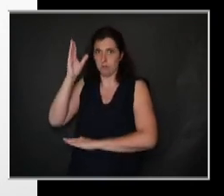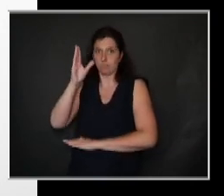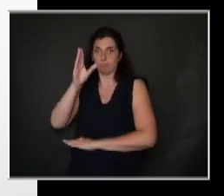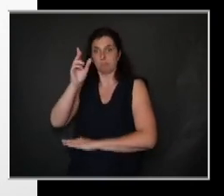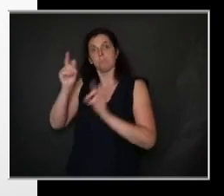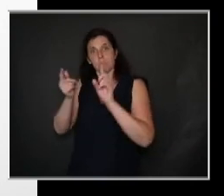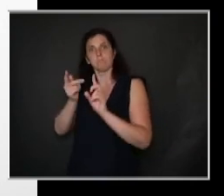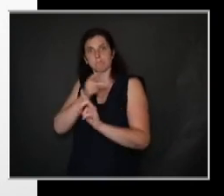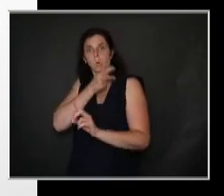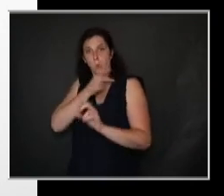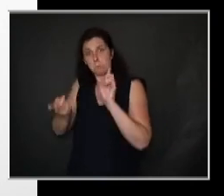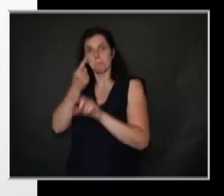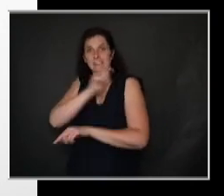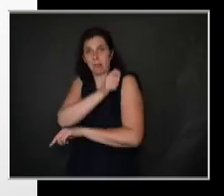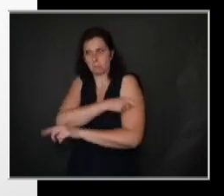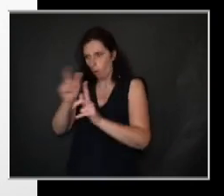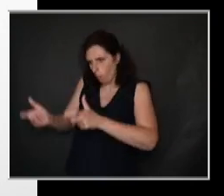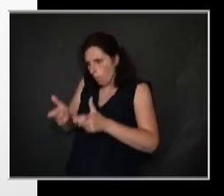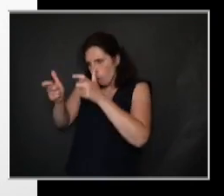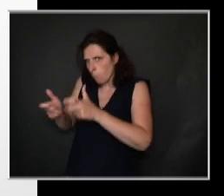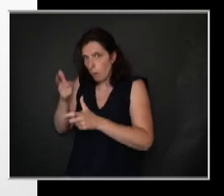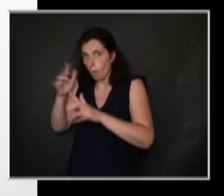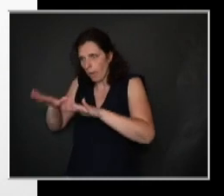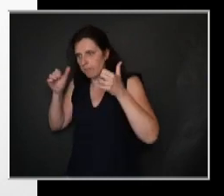sport, pour éviter les accidents.